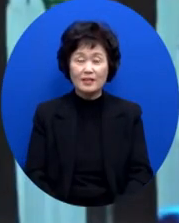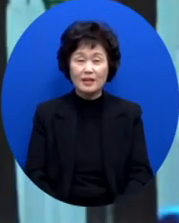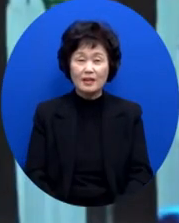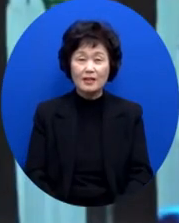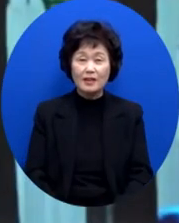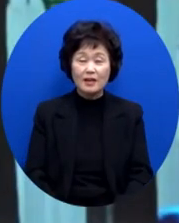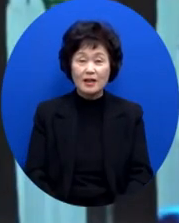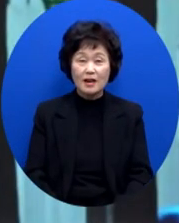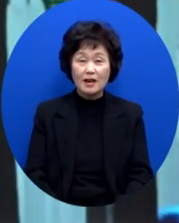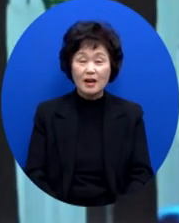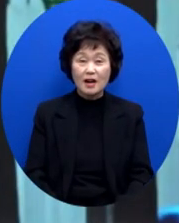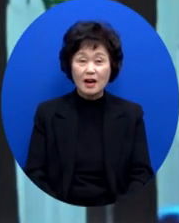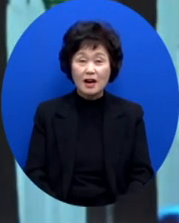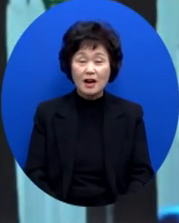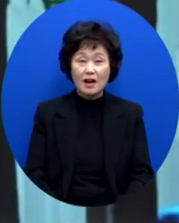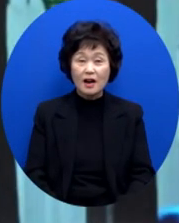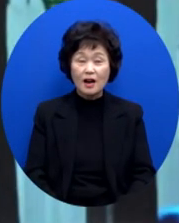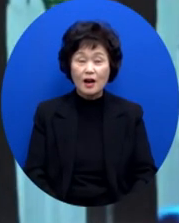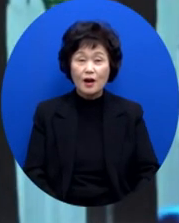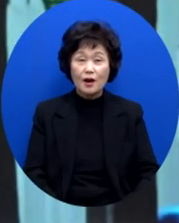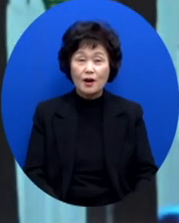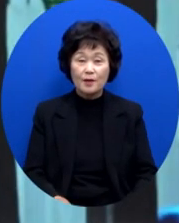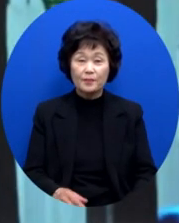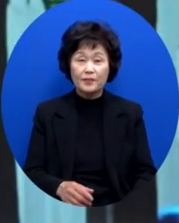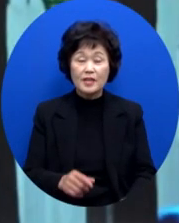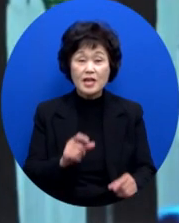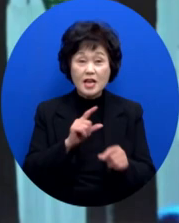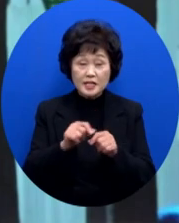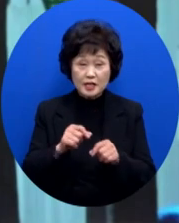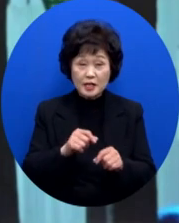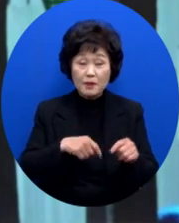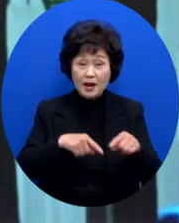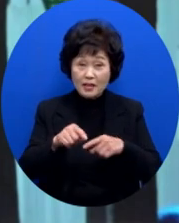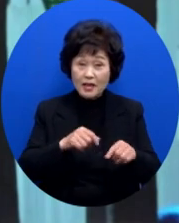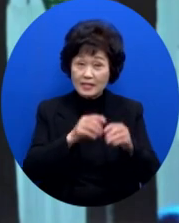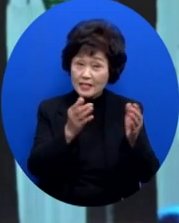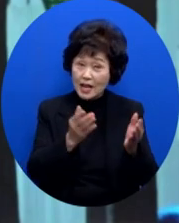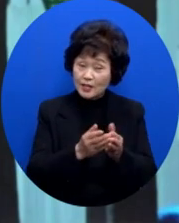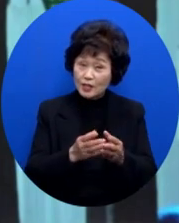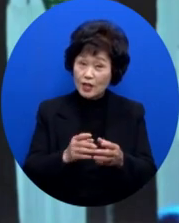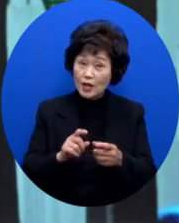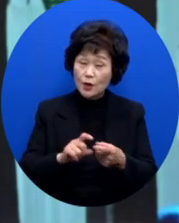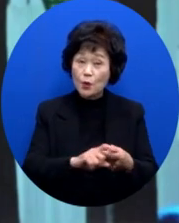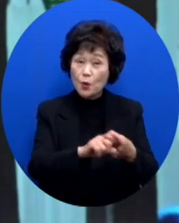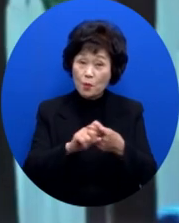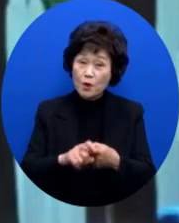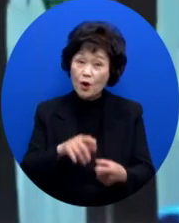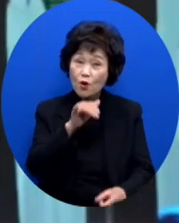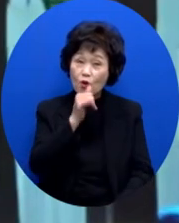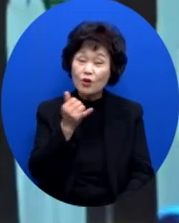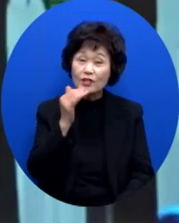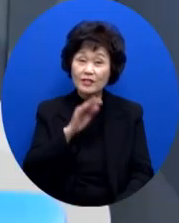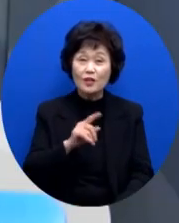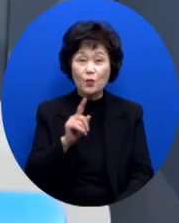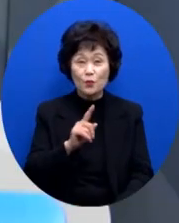부기총은 지자체와도 긴밀한 협력을 이어가고 계신데요. 네네. 네, 구체적으로 어떻게 협력하고 계신지 듣고